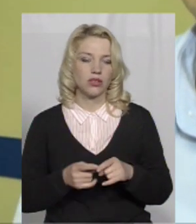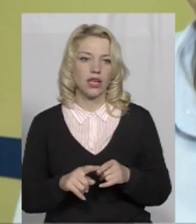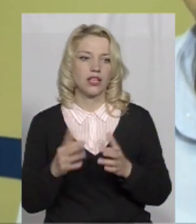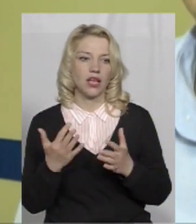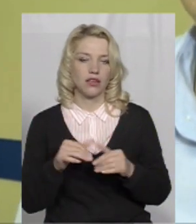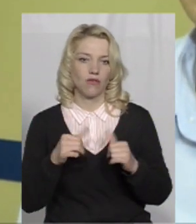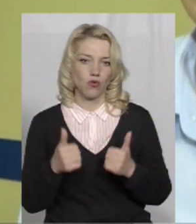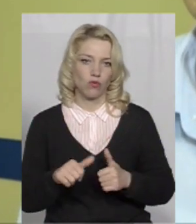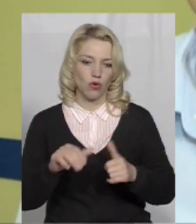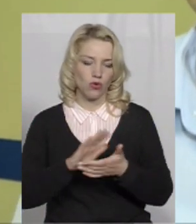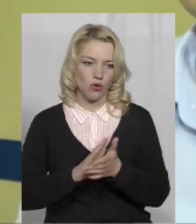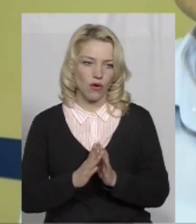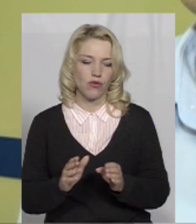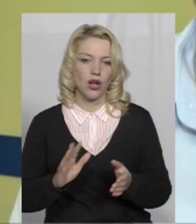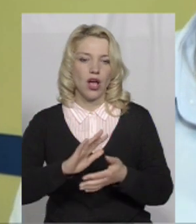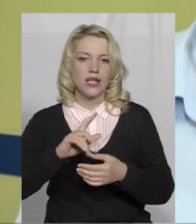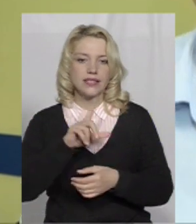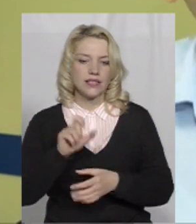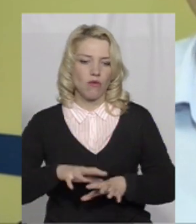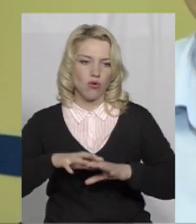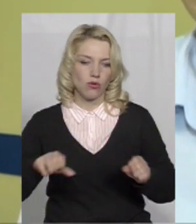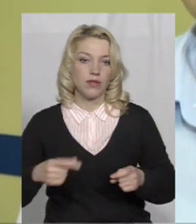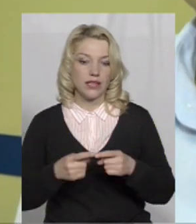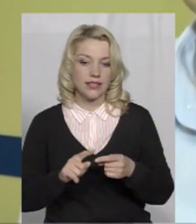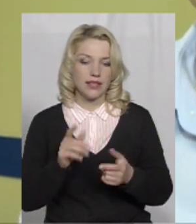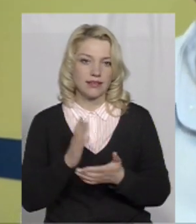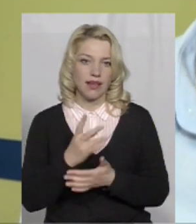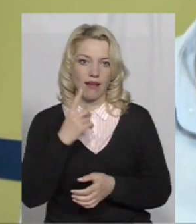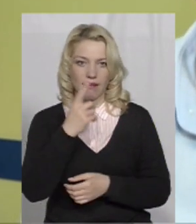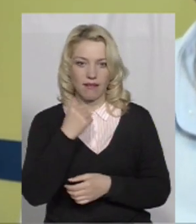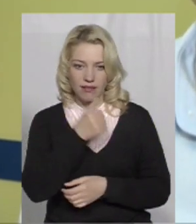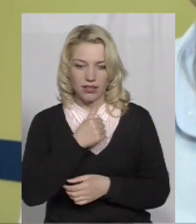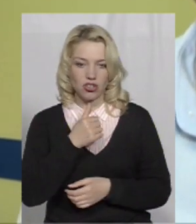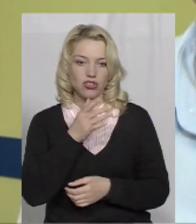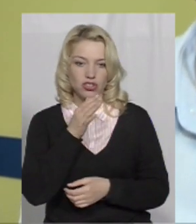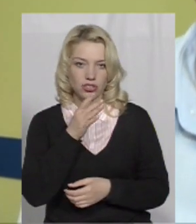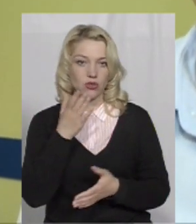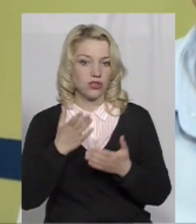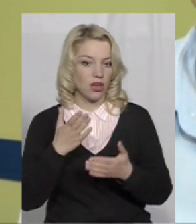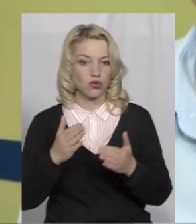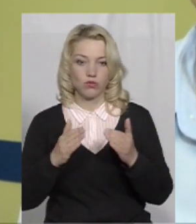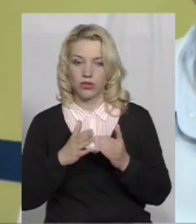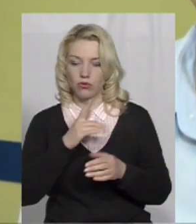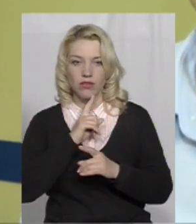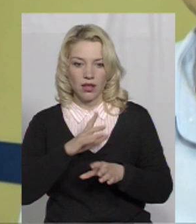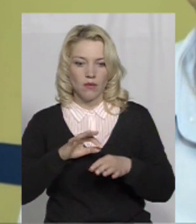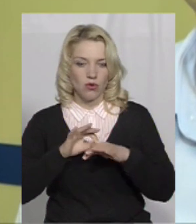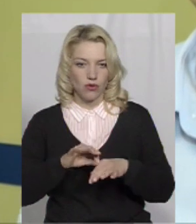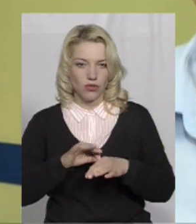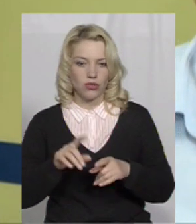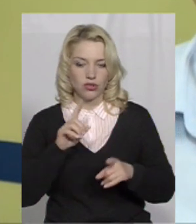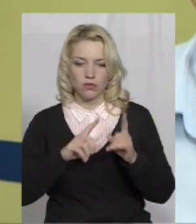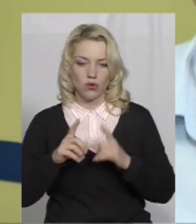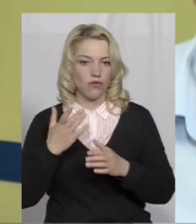форму договору укладати з монополістом. На це є рік часу. Якщо ж в будинку не проведуть збори, співвласники, мешканці